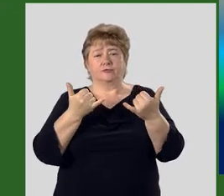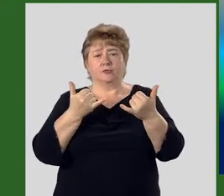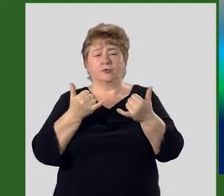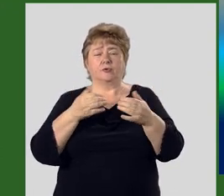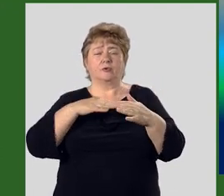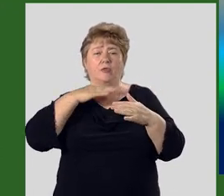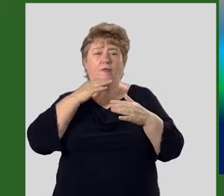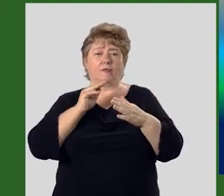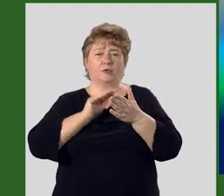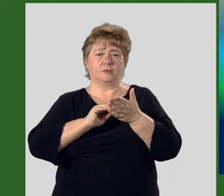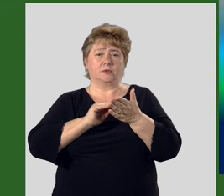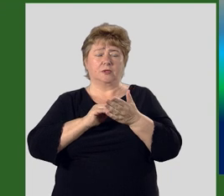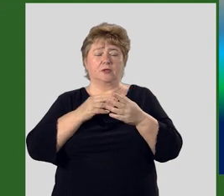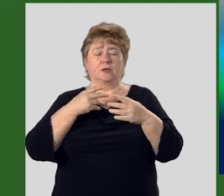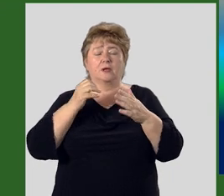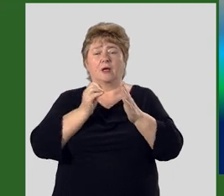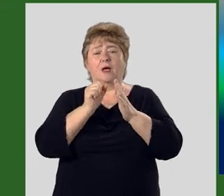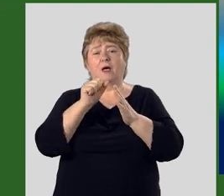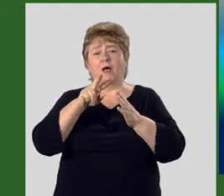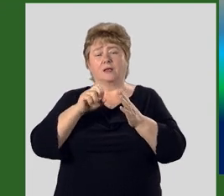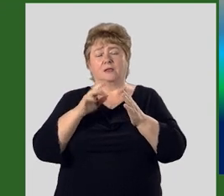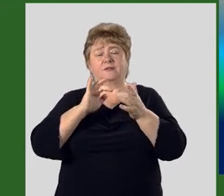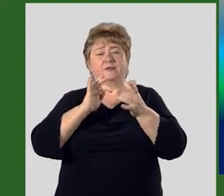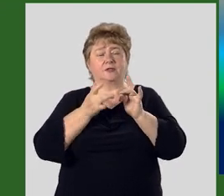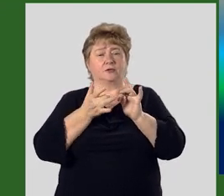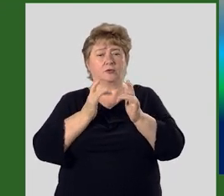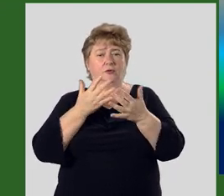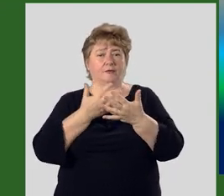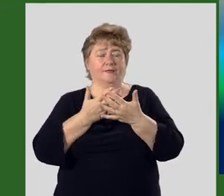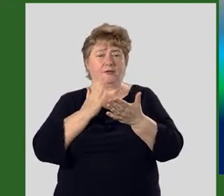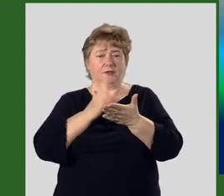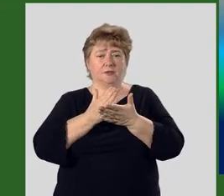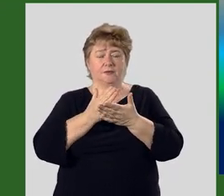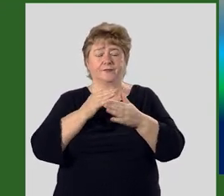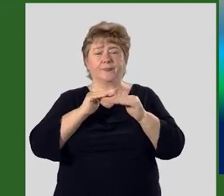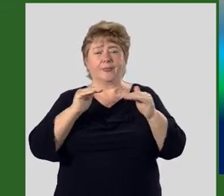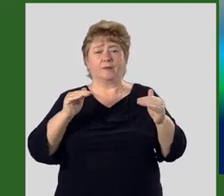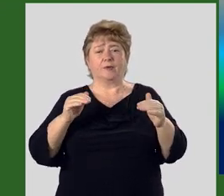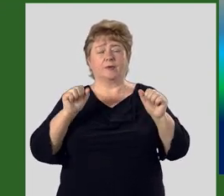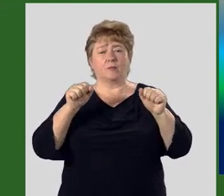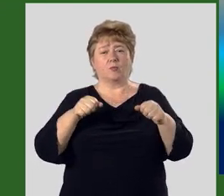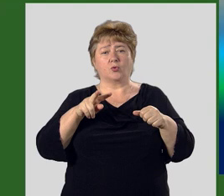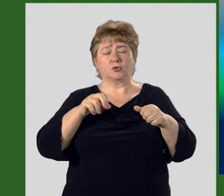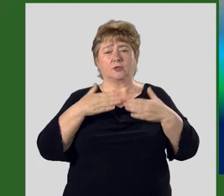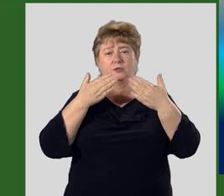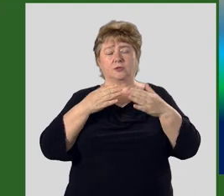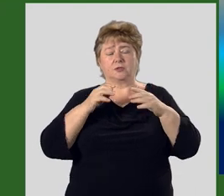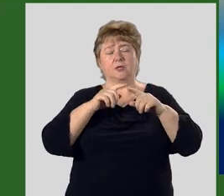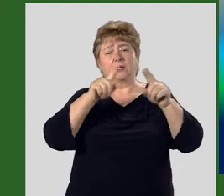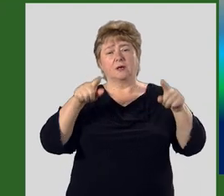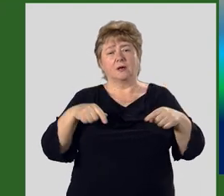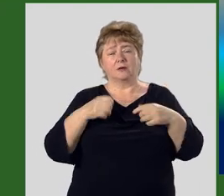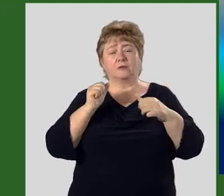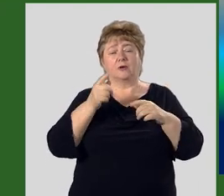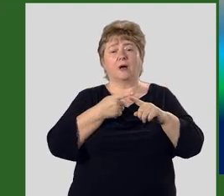сегодня довольно часто атласы встречаются в электронном виде. Ребята, можно ли читать карту